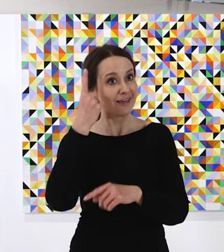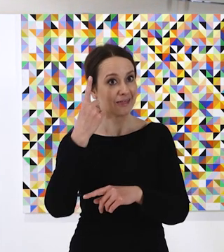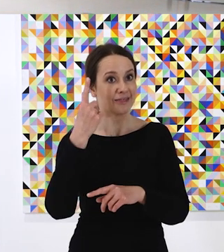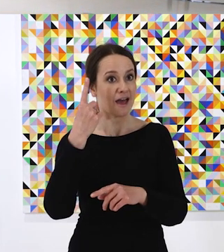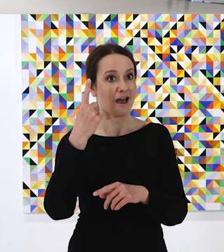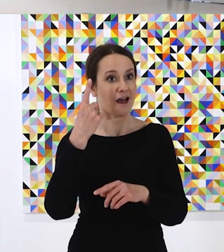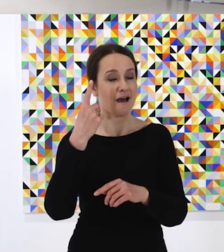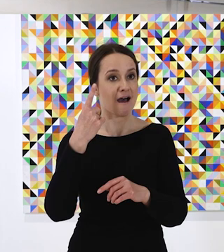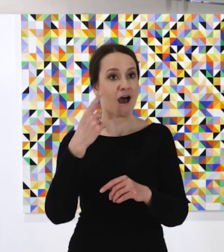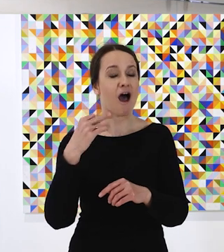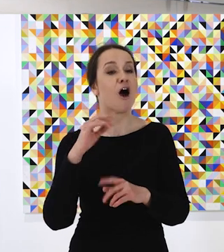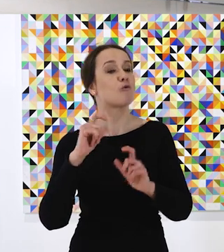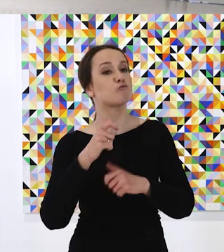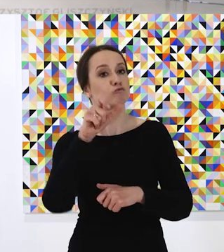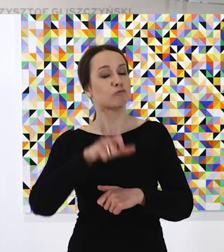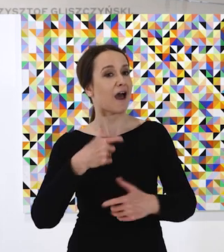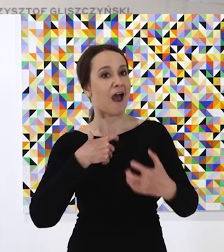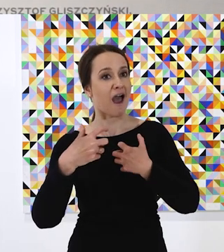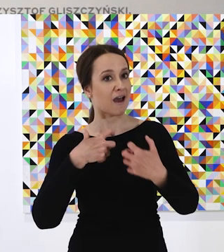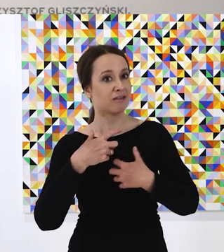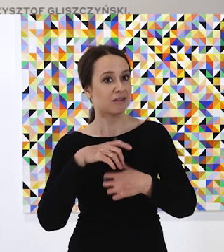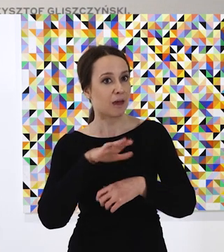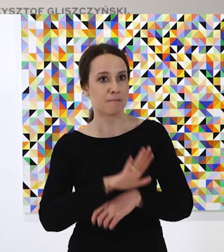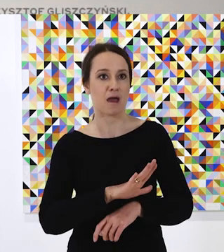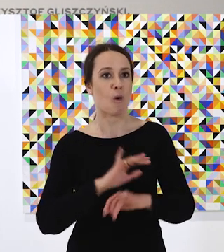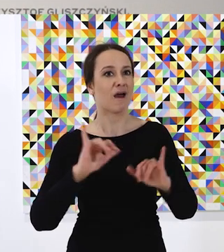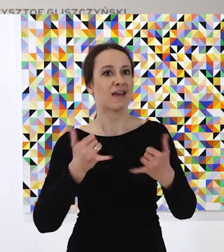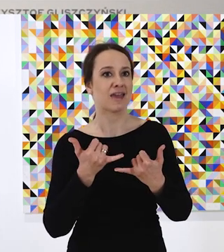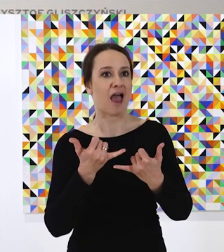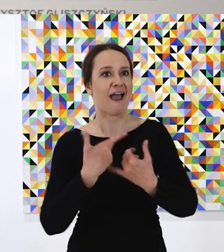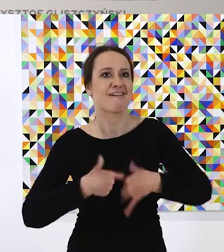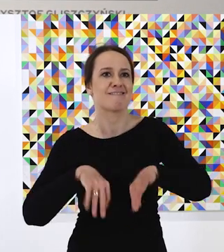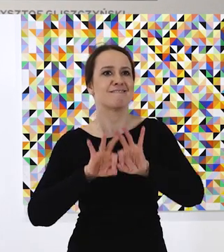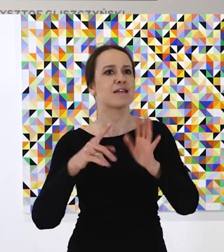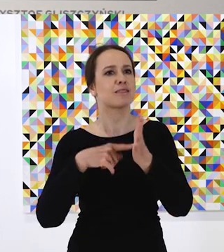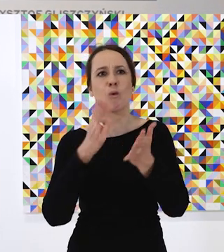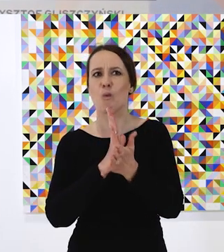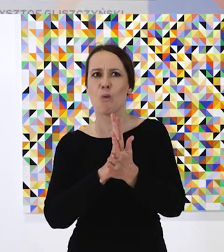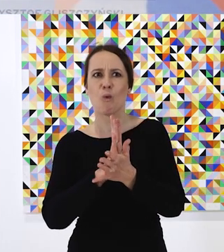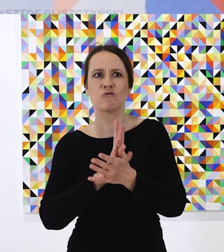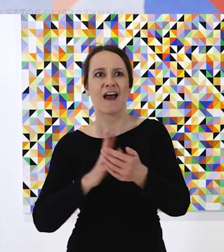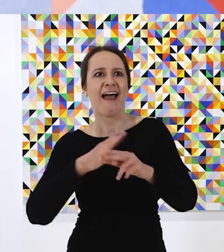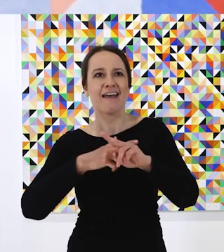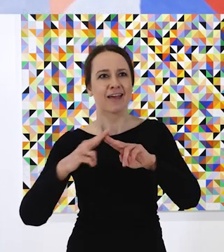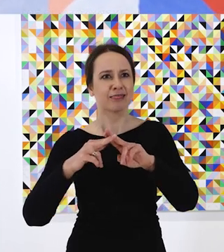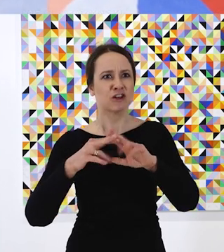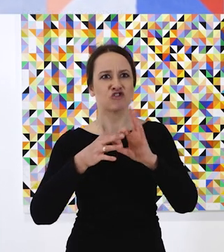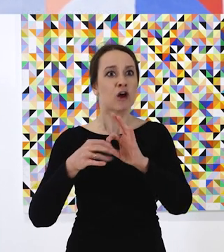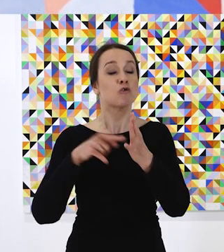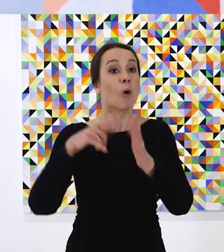przyświecała artyście tworząca w finale jej efekt estetyczny jest pewna teoria